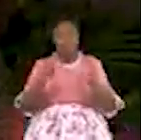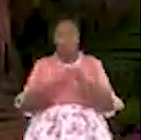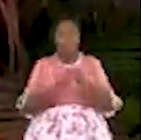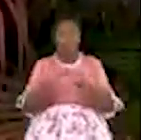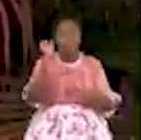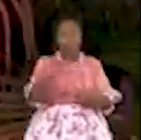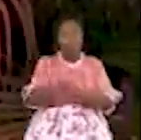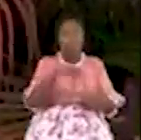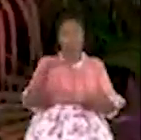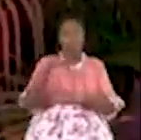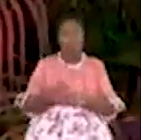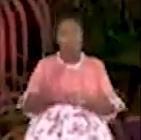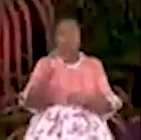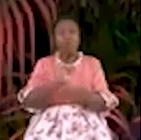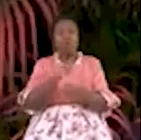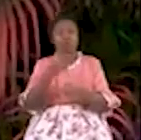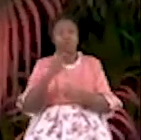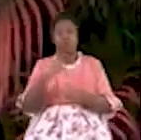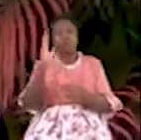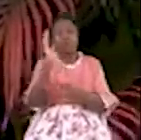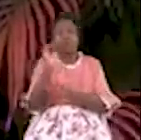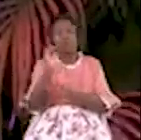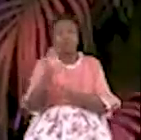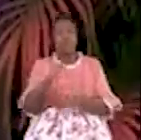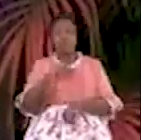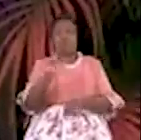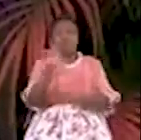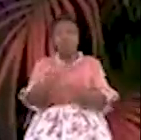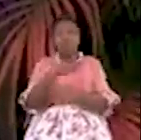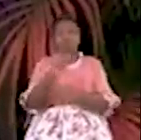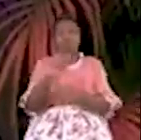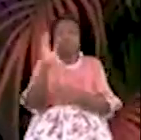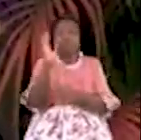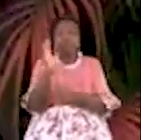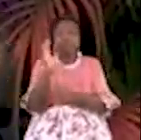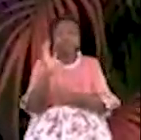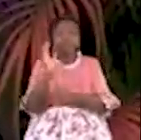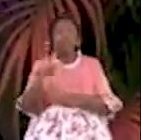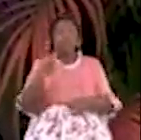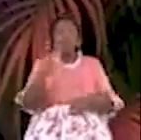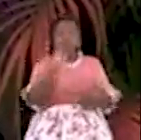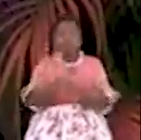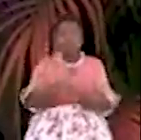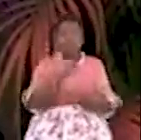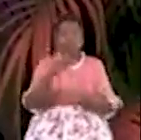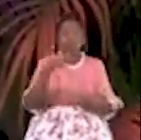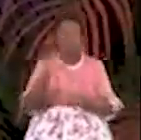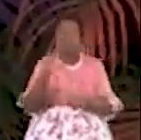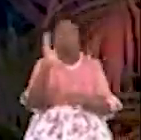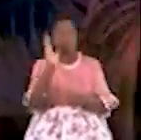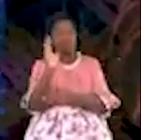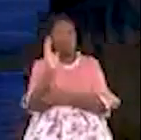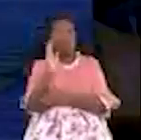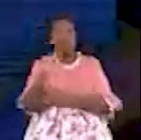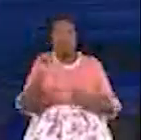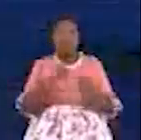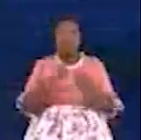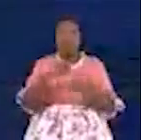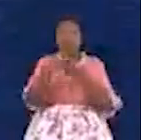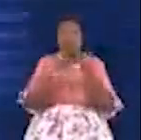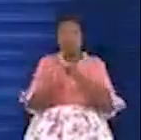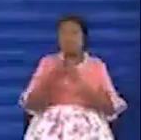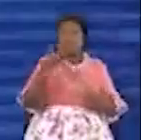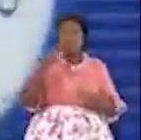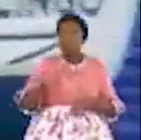ọrụ niile nke ọchịchịrị, ọrụ niile nke ọchịchịrị, ọrụ niile nke ọchịchịrị, ndụ